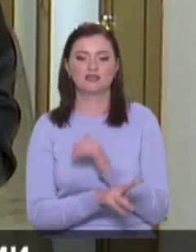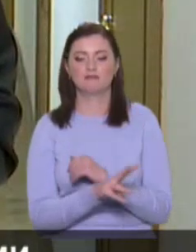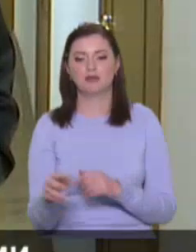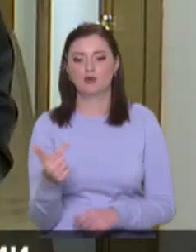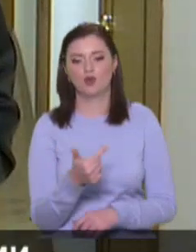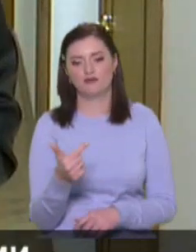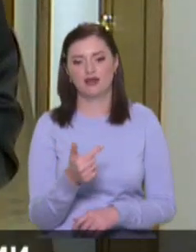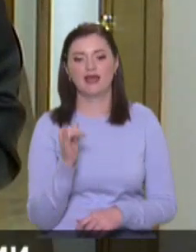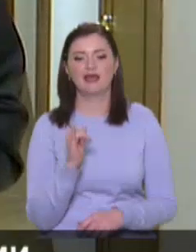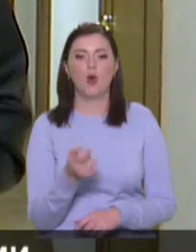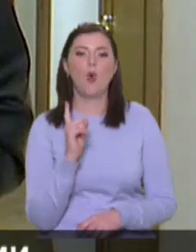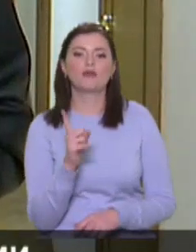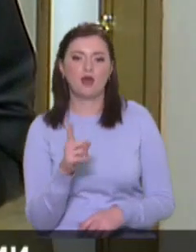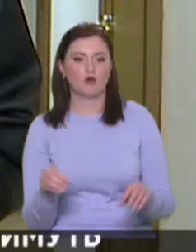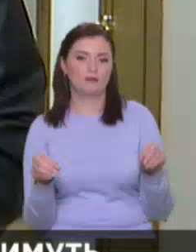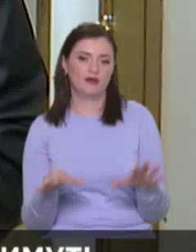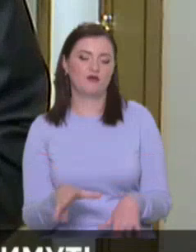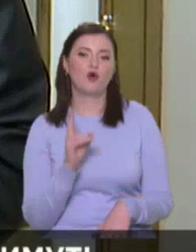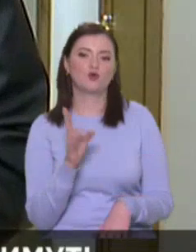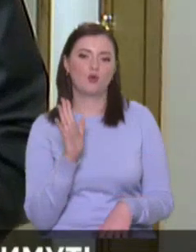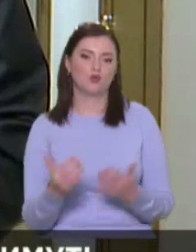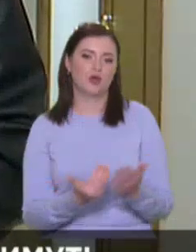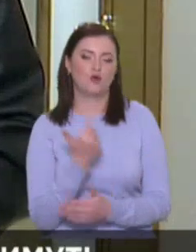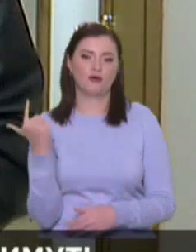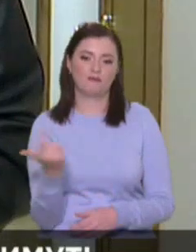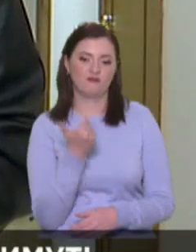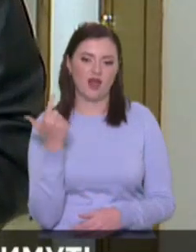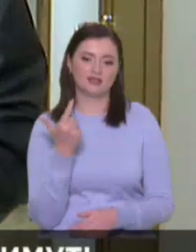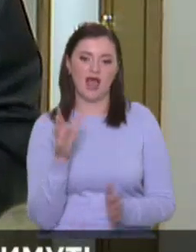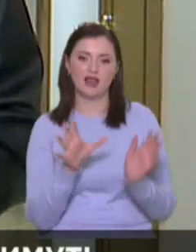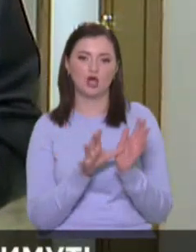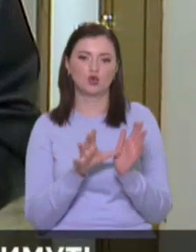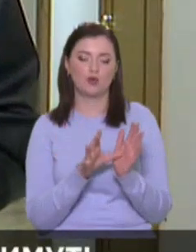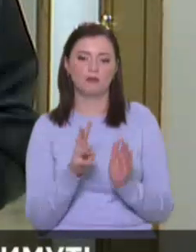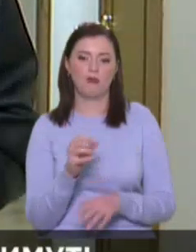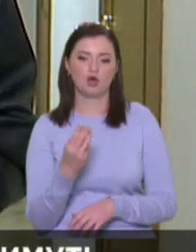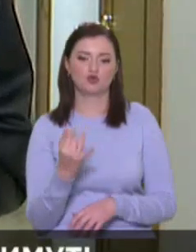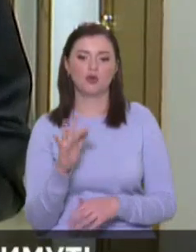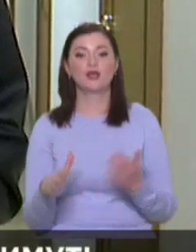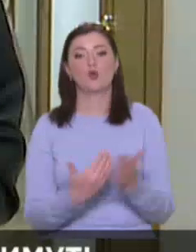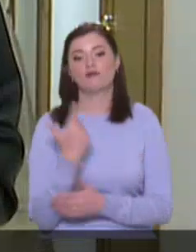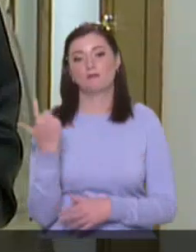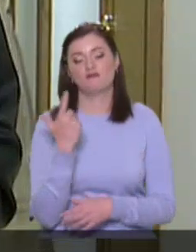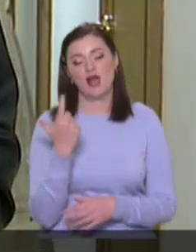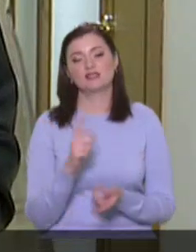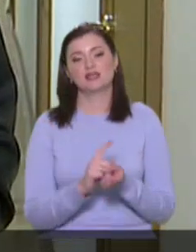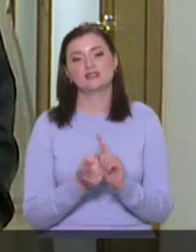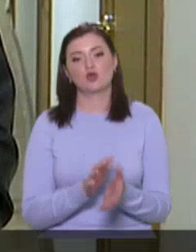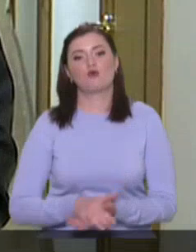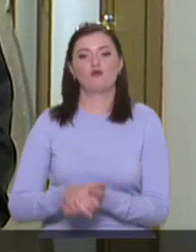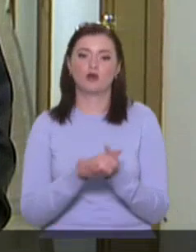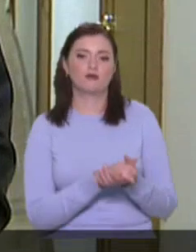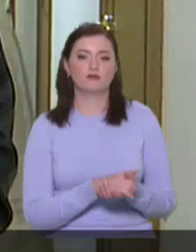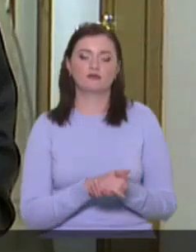гривень. І одна копійка вирішила, хто ж буде новим власником «Електронмашу». І, власне, новим власником стало товариство з